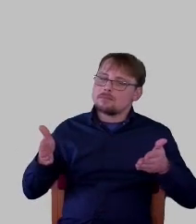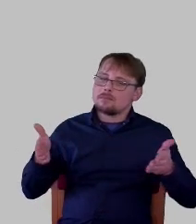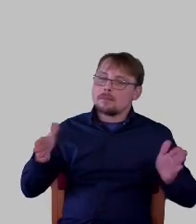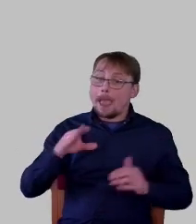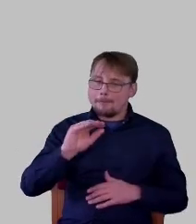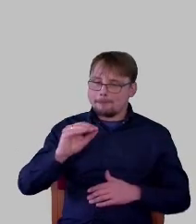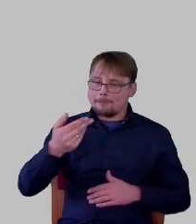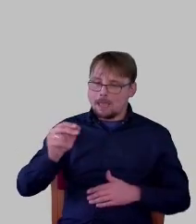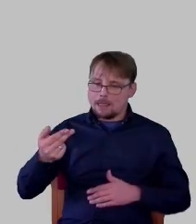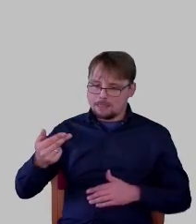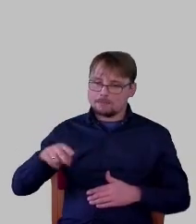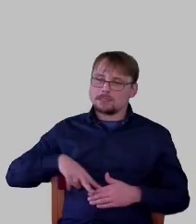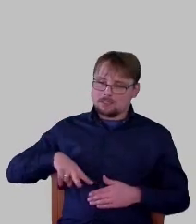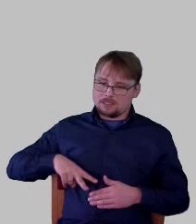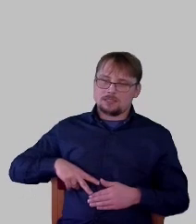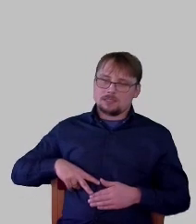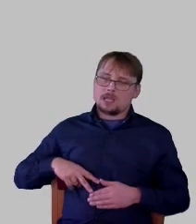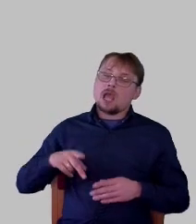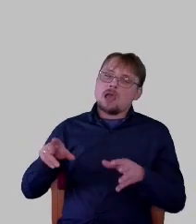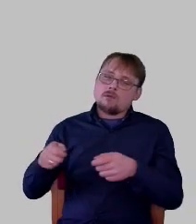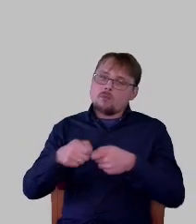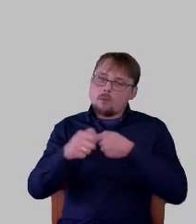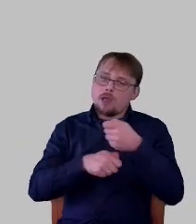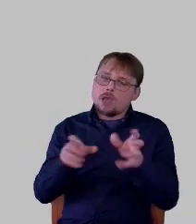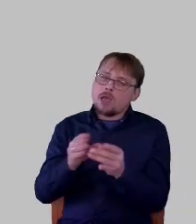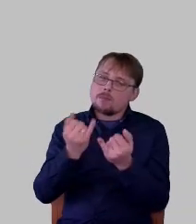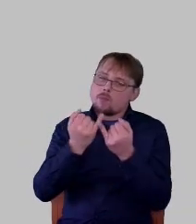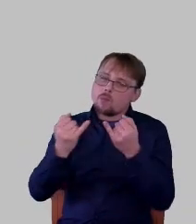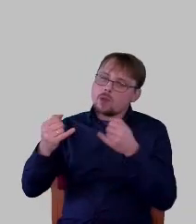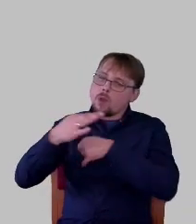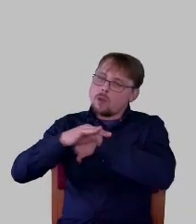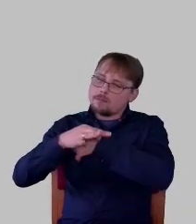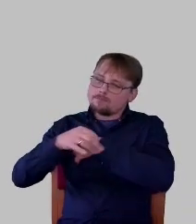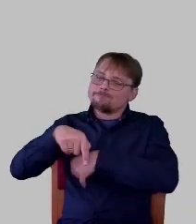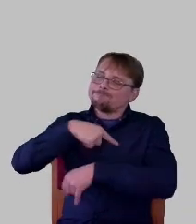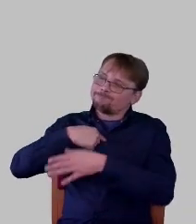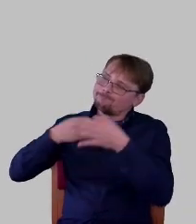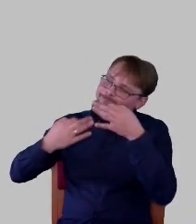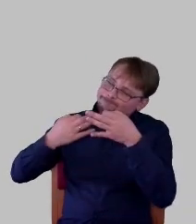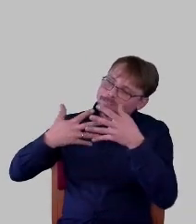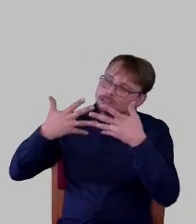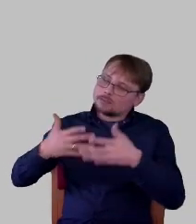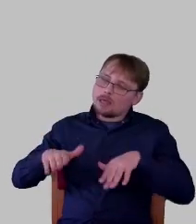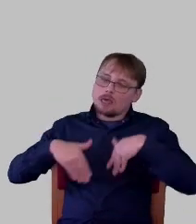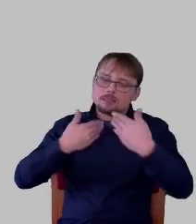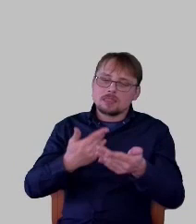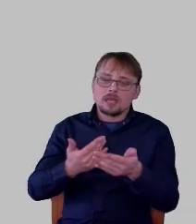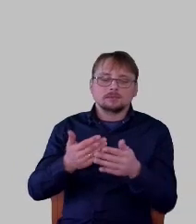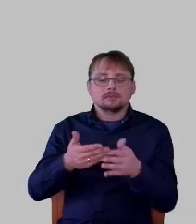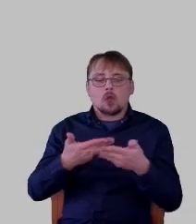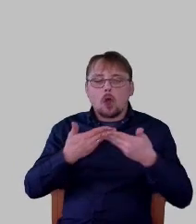Narodowej we współpracy z uniwersytetami stara się Państwu zapewnić dostęp do takich